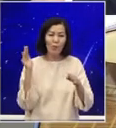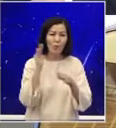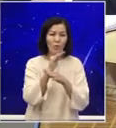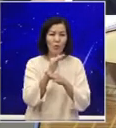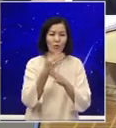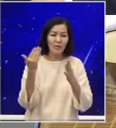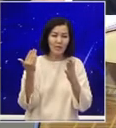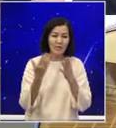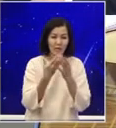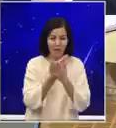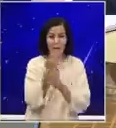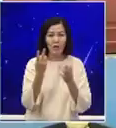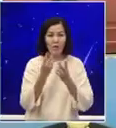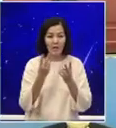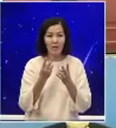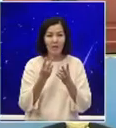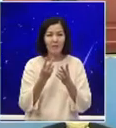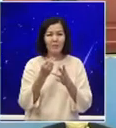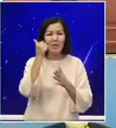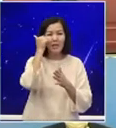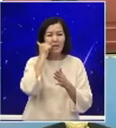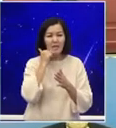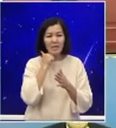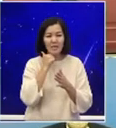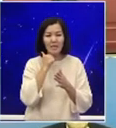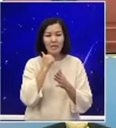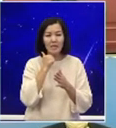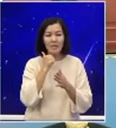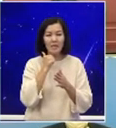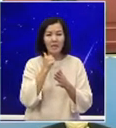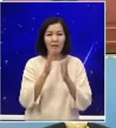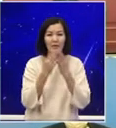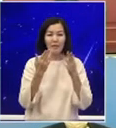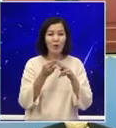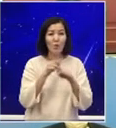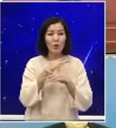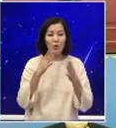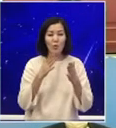бұл кітапханалардың қоры ескірген әрі жұтаң. Әсіресе